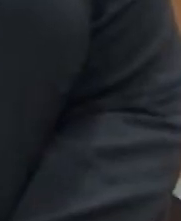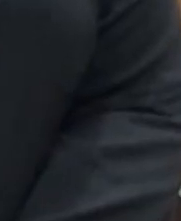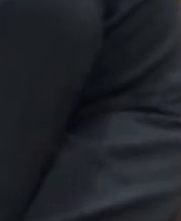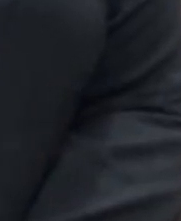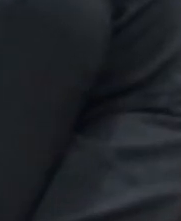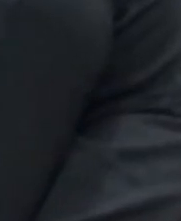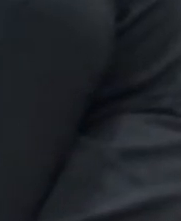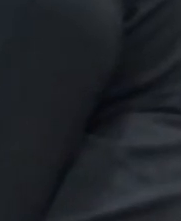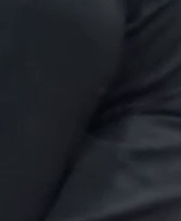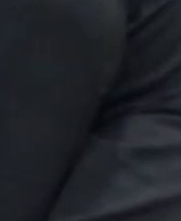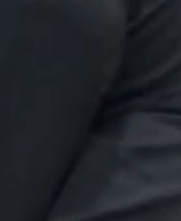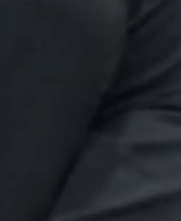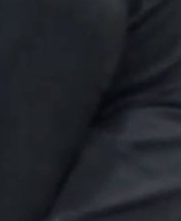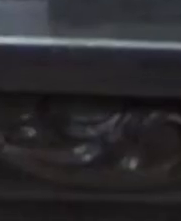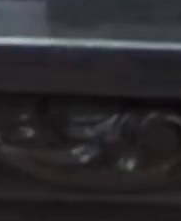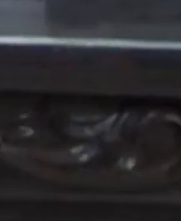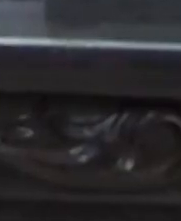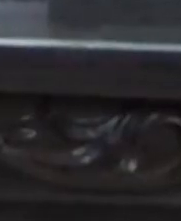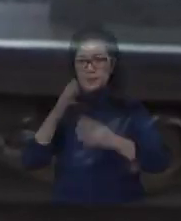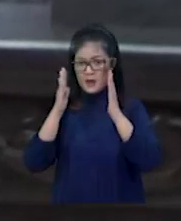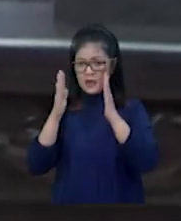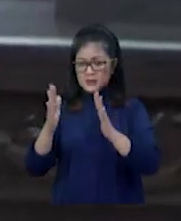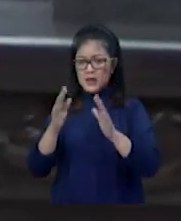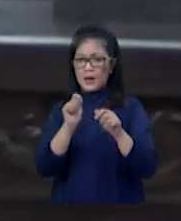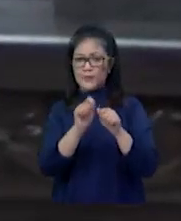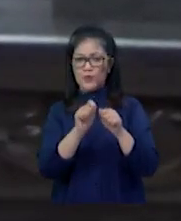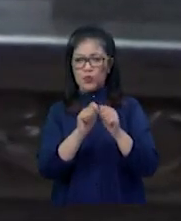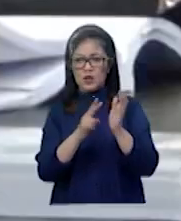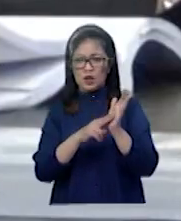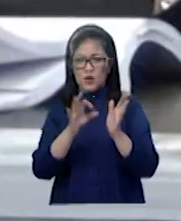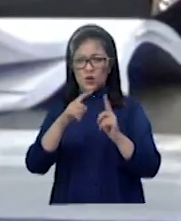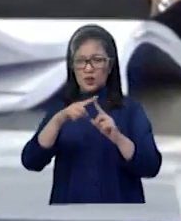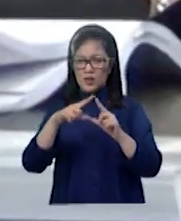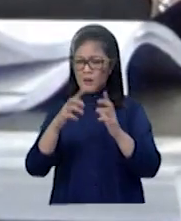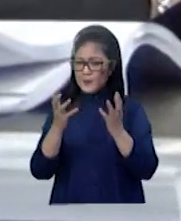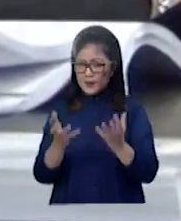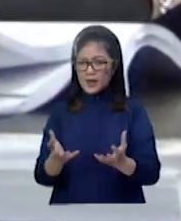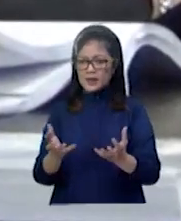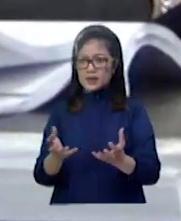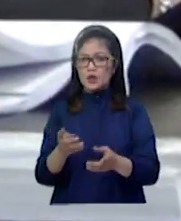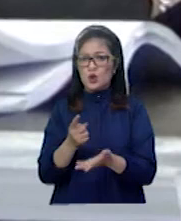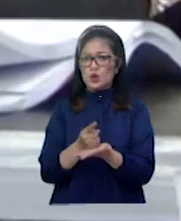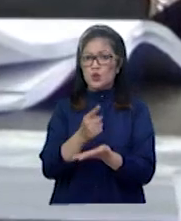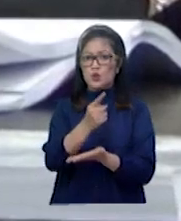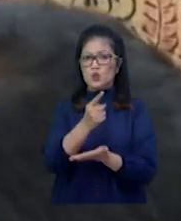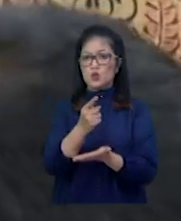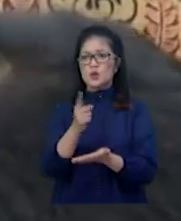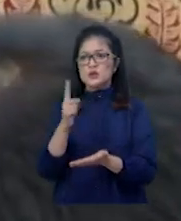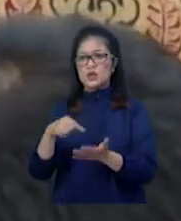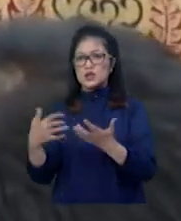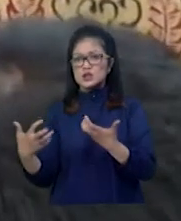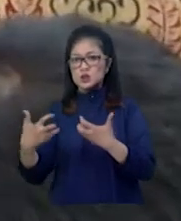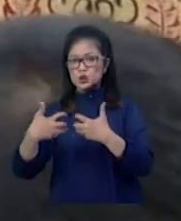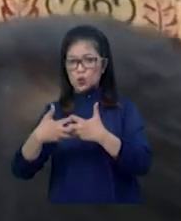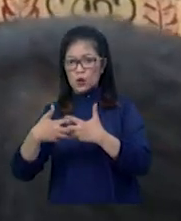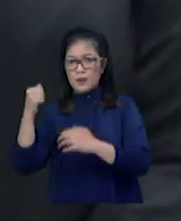tim kuasa hukum Indra Kenz akan menyiapkan nota keberatan. Kuasa hukum menilai tuntutan yang dibacakan dalam sidang tidak sesuai dengan kejahatan yang dilakukan